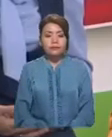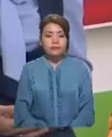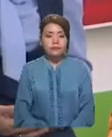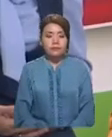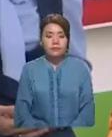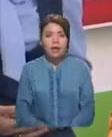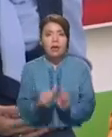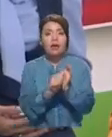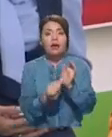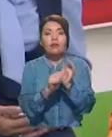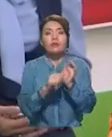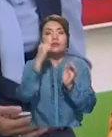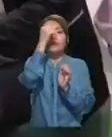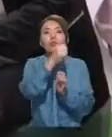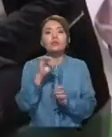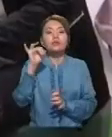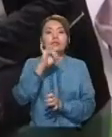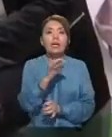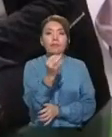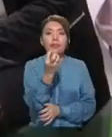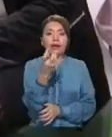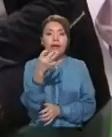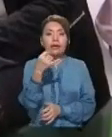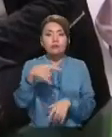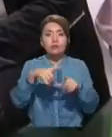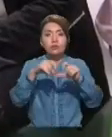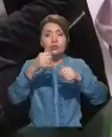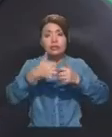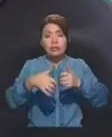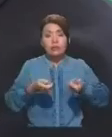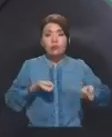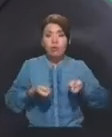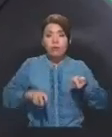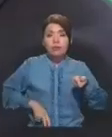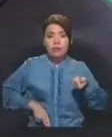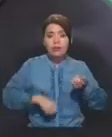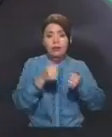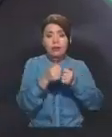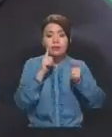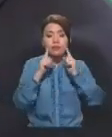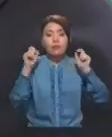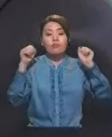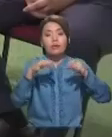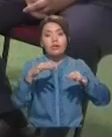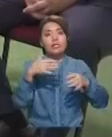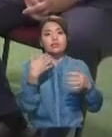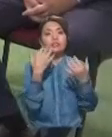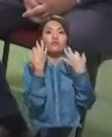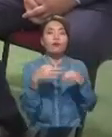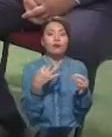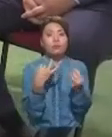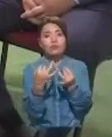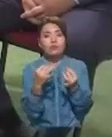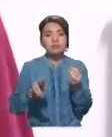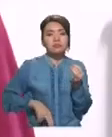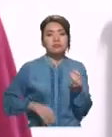Алпыс жылдық тарихы бар 140-шы Абылай хан атындағы орта мектепті басқарып отырған директордың әрбір жиыны осында еркін форматта өтеді. Басшымын деп